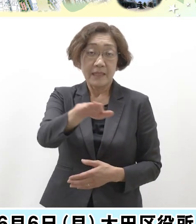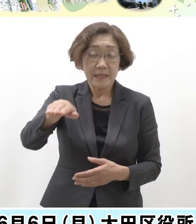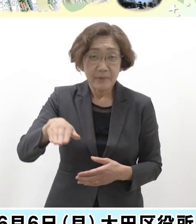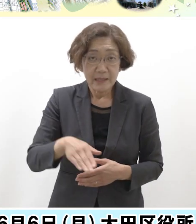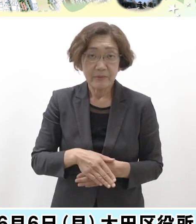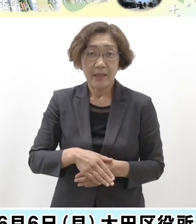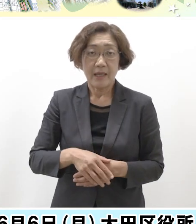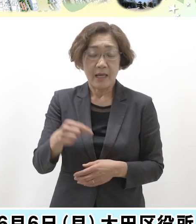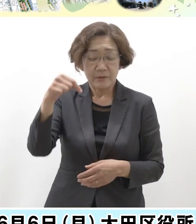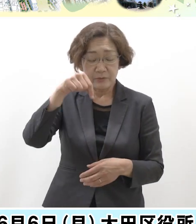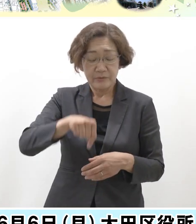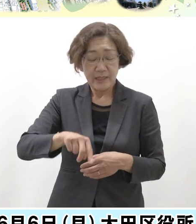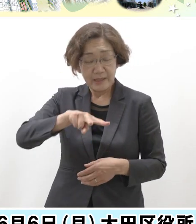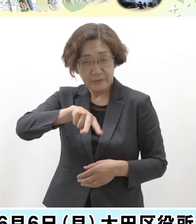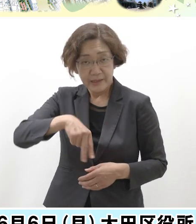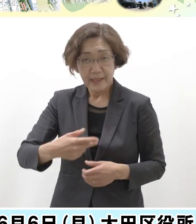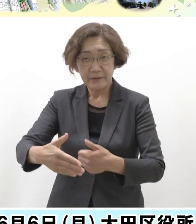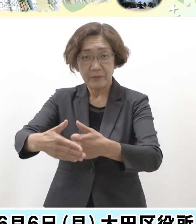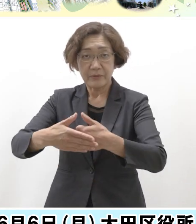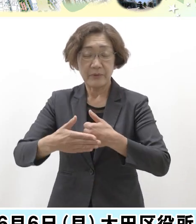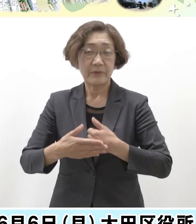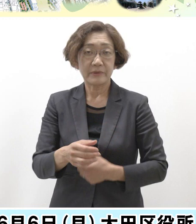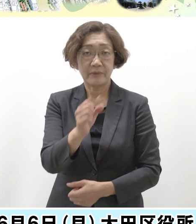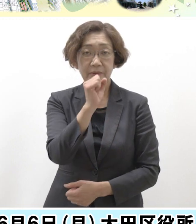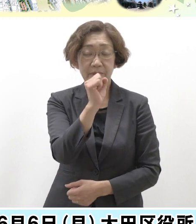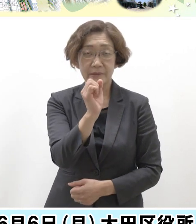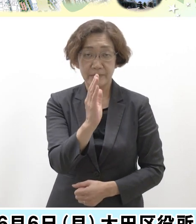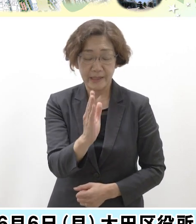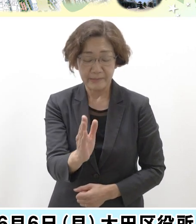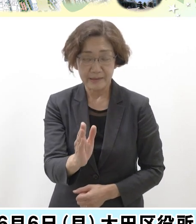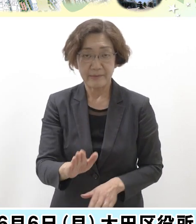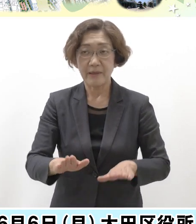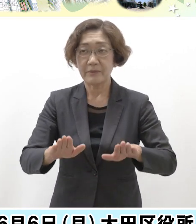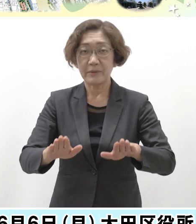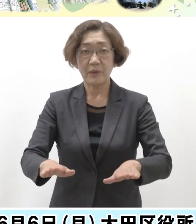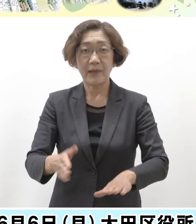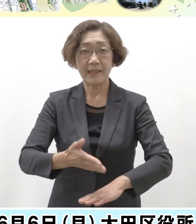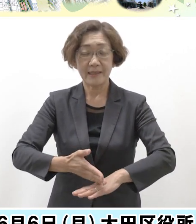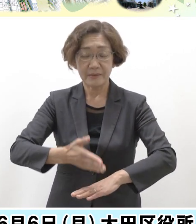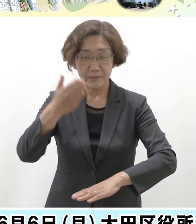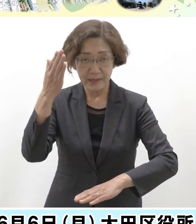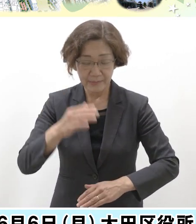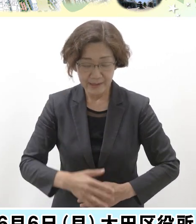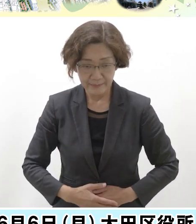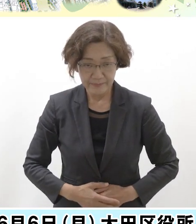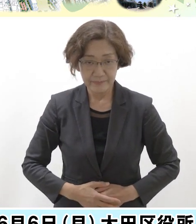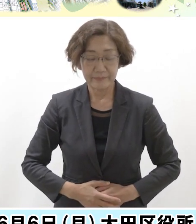解とご協力を心からお願いを申し上げます。本日は誠にありがとうございました。